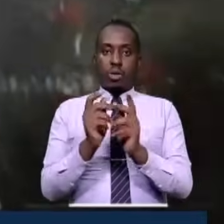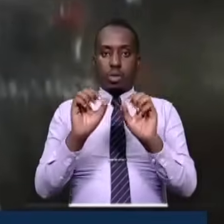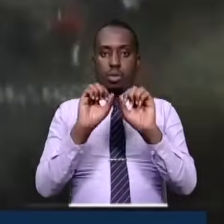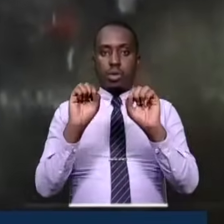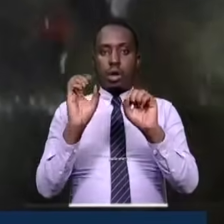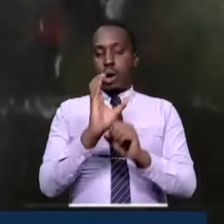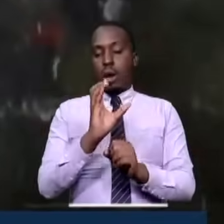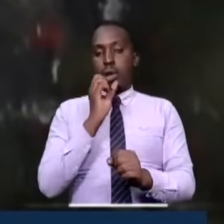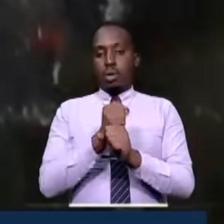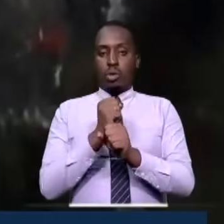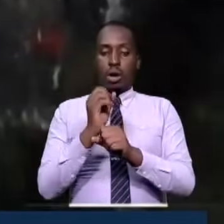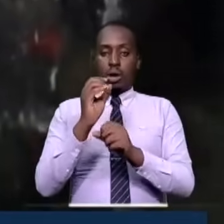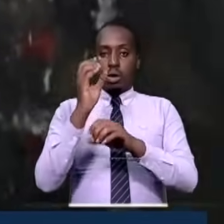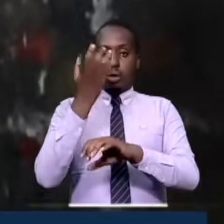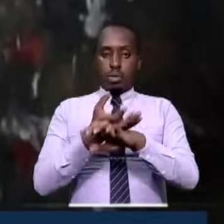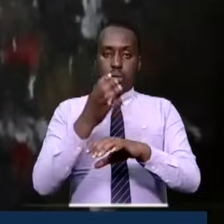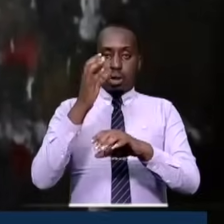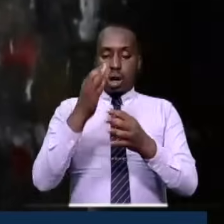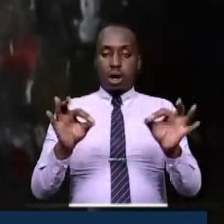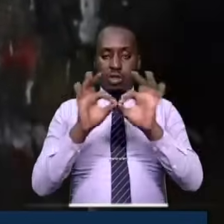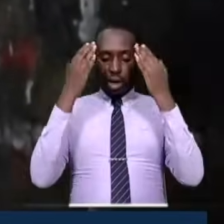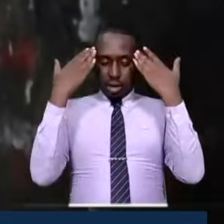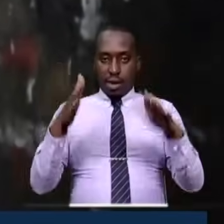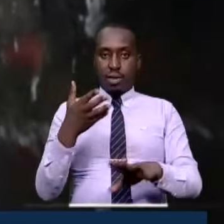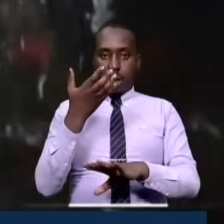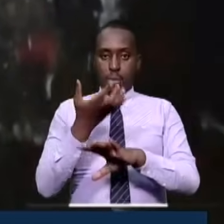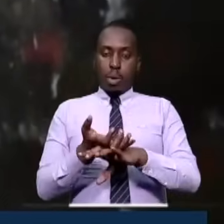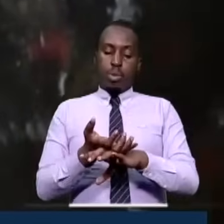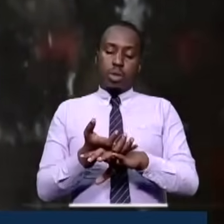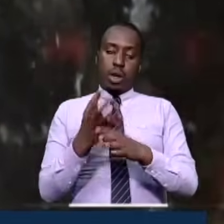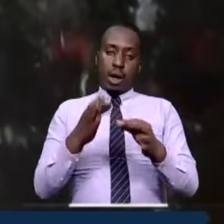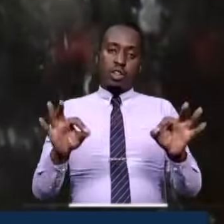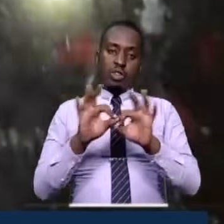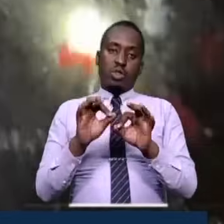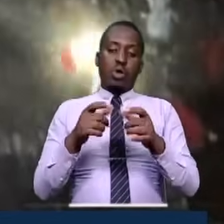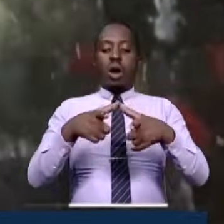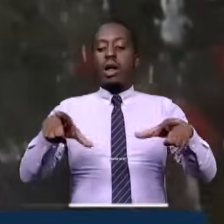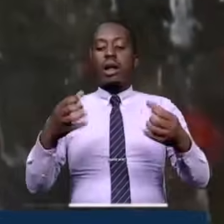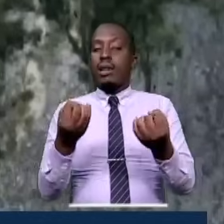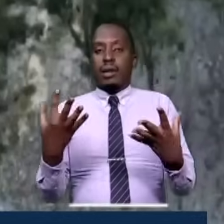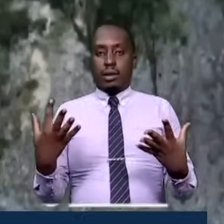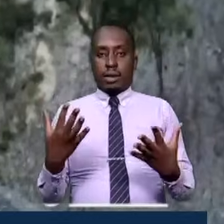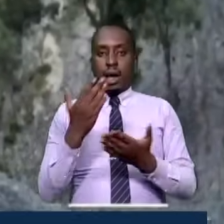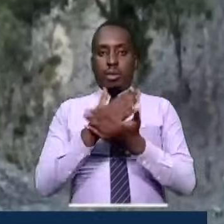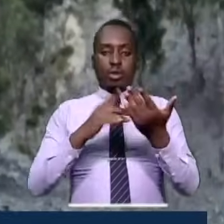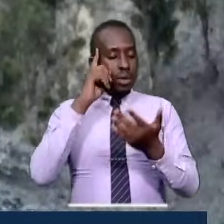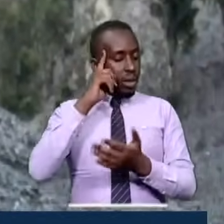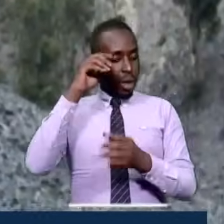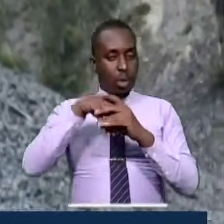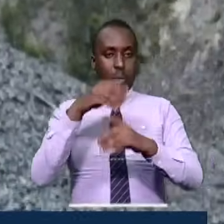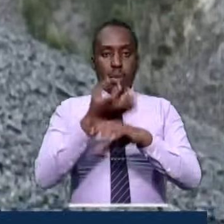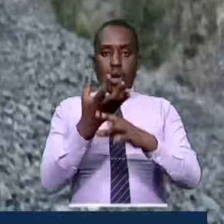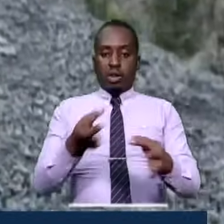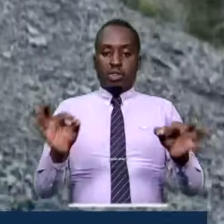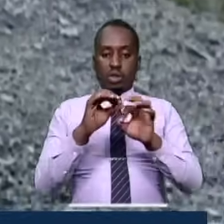y'ubucuruzi bw'amabuye y'agaciro atazi ingano y'amabuye y'agaciro ariko ubusa afite. Hari ibice bitandukanye bikekwa ko birimo amabuye y'agaciro